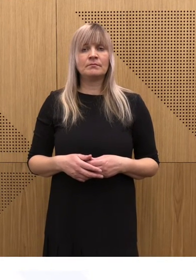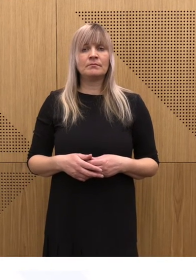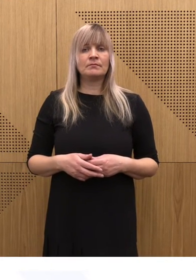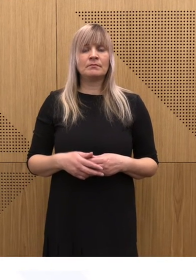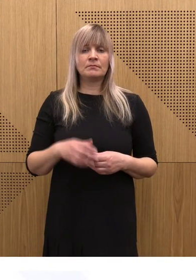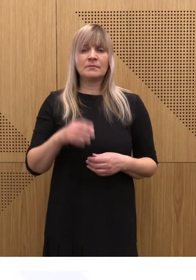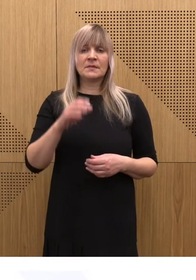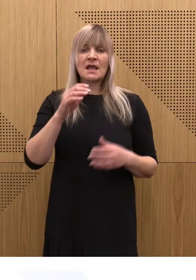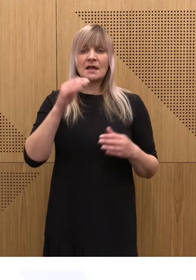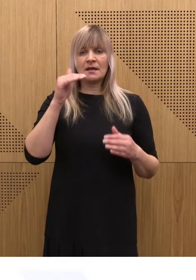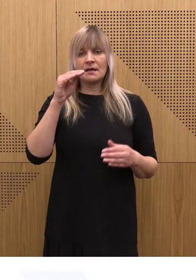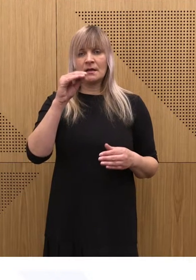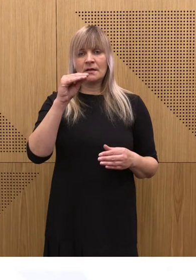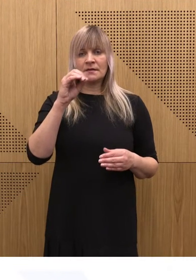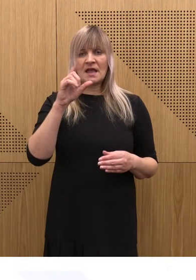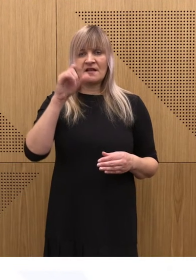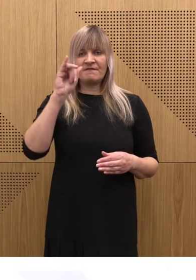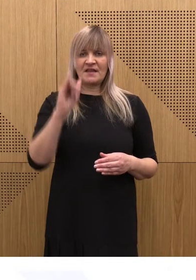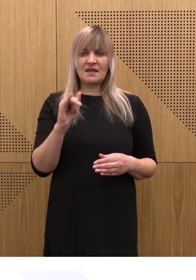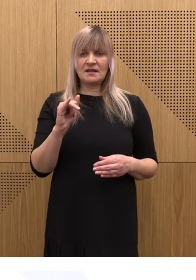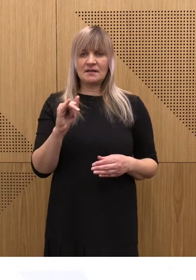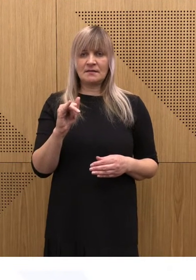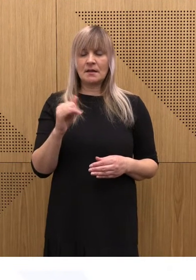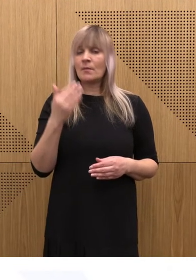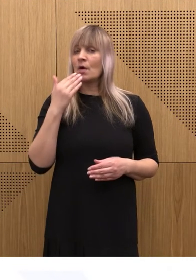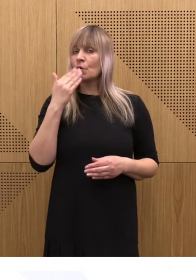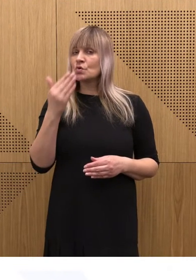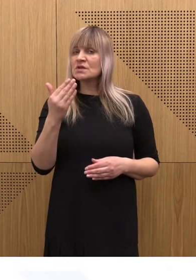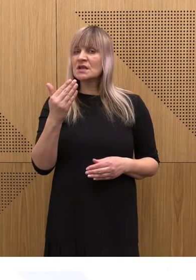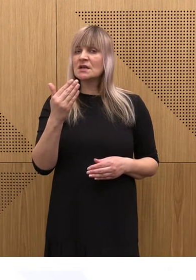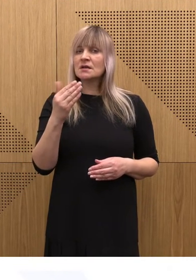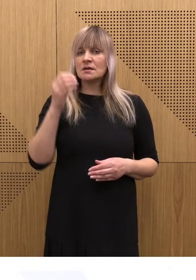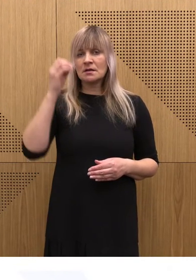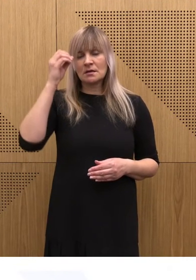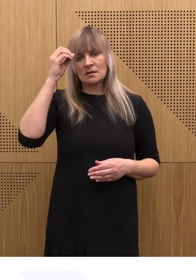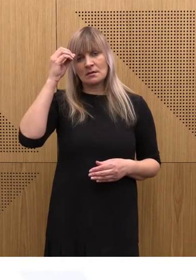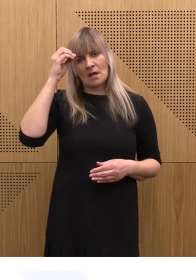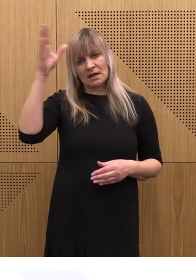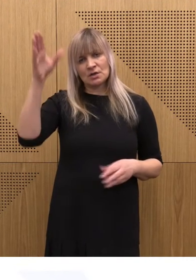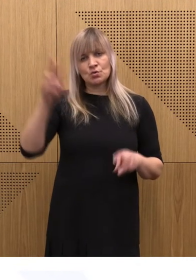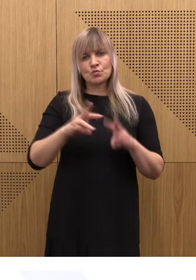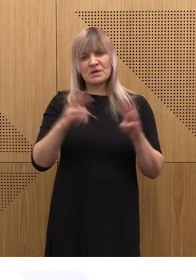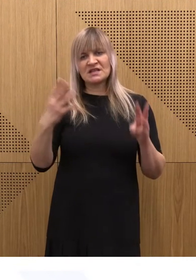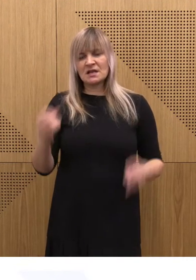Vauro Koorits Delfist. Küsiks haridusministerilt, et...